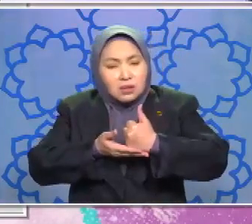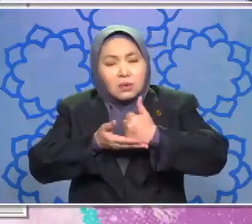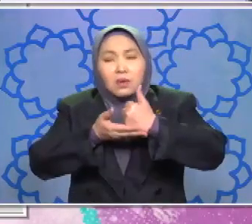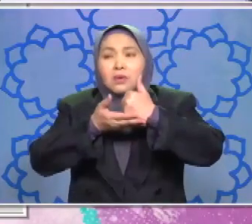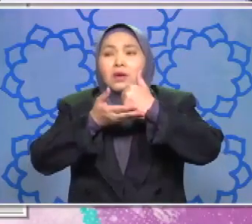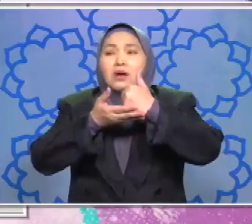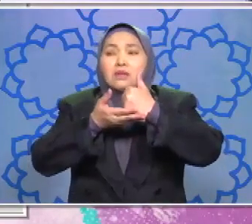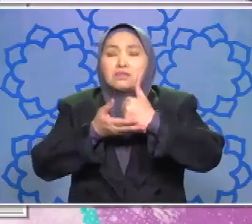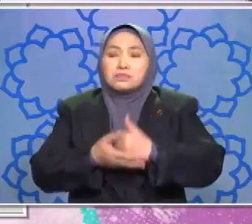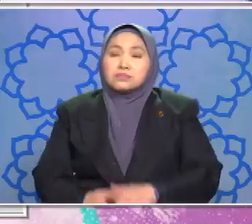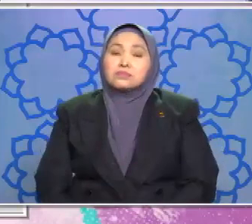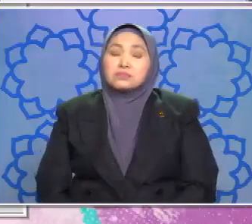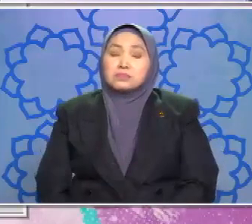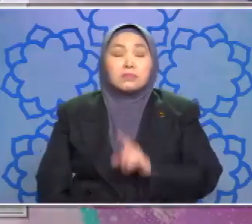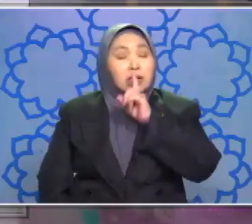taj'aun